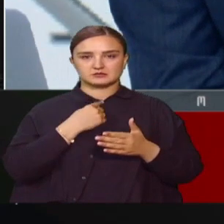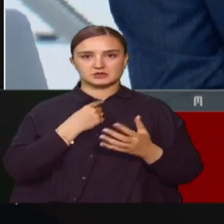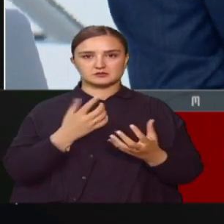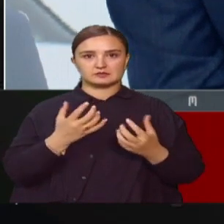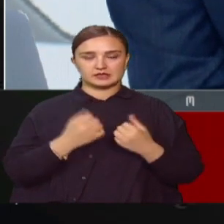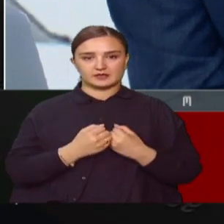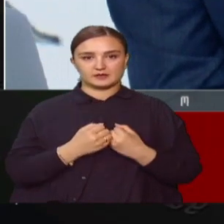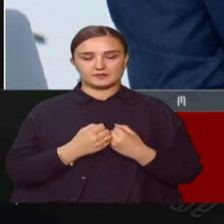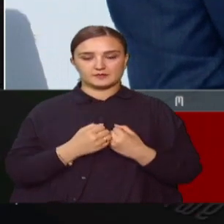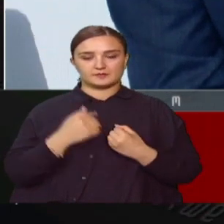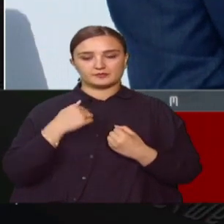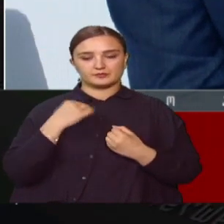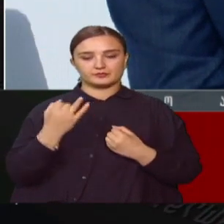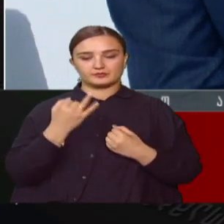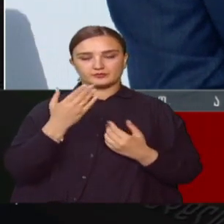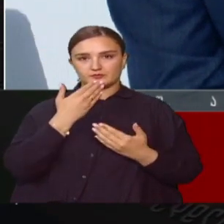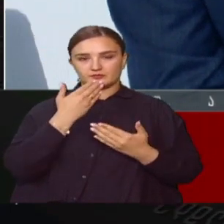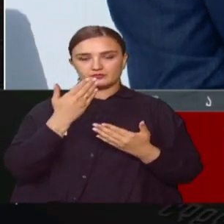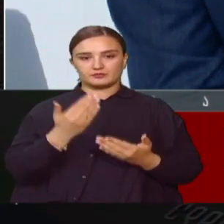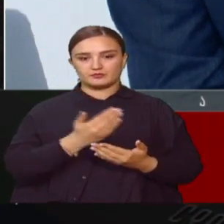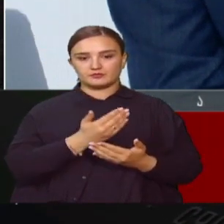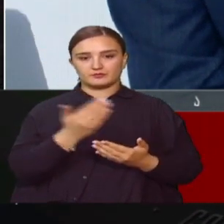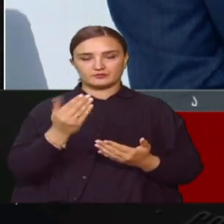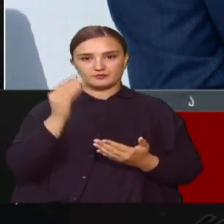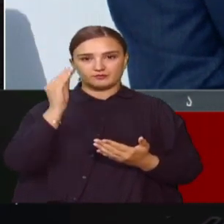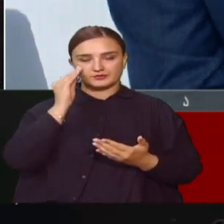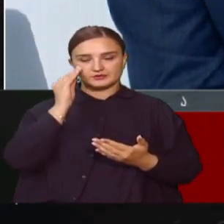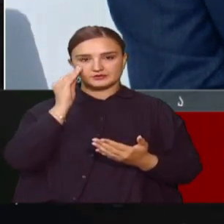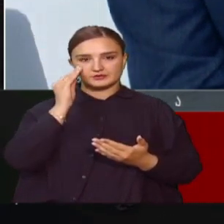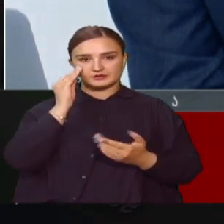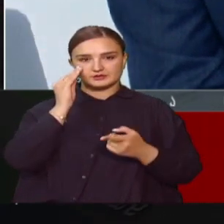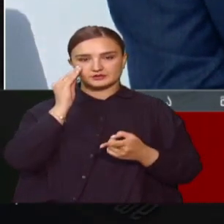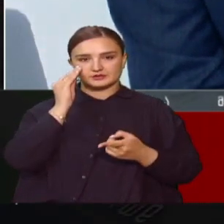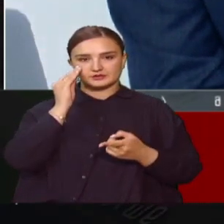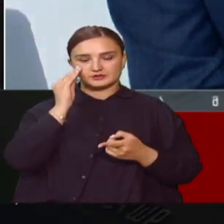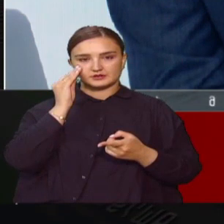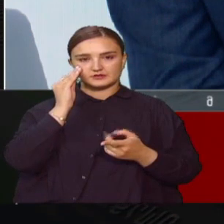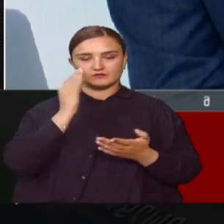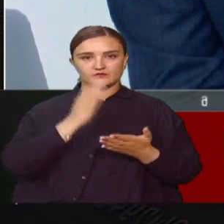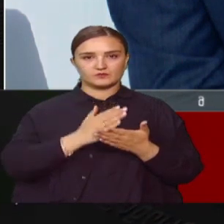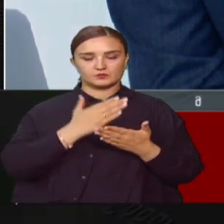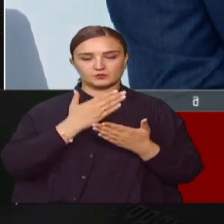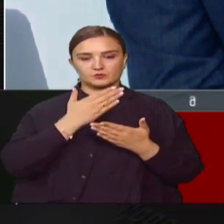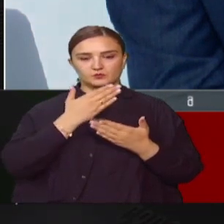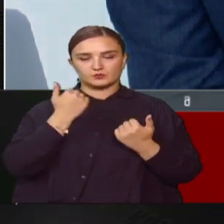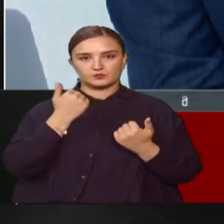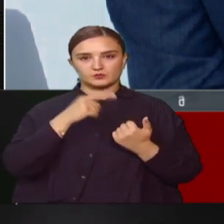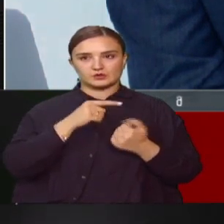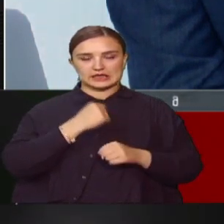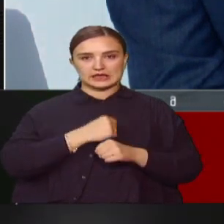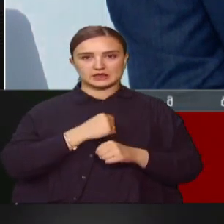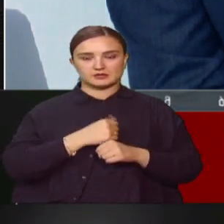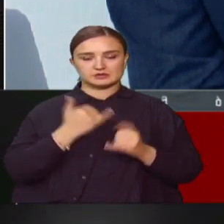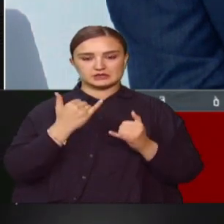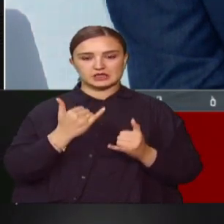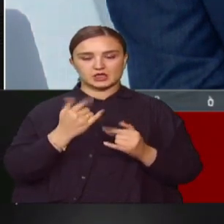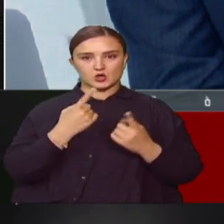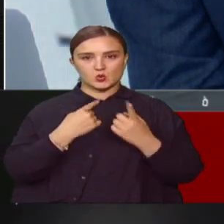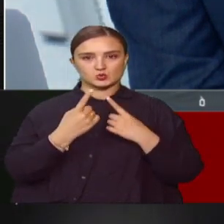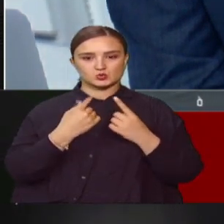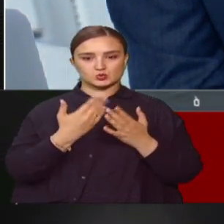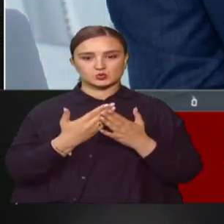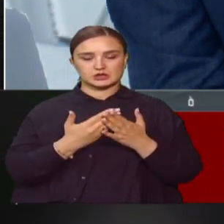Mobilizeba. Mă interesează tkveni poziția midis tu ara martueli gundi atsarmoebs tu ara akhla